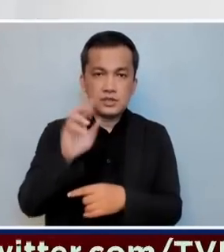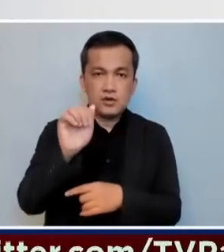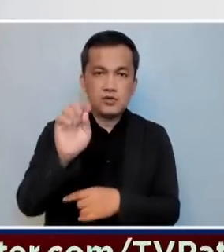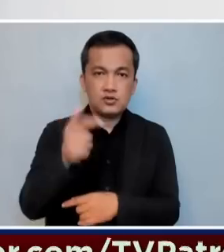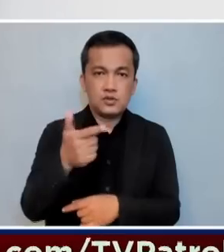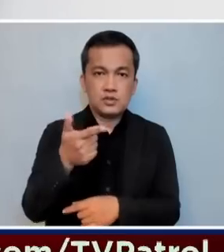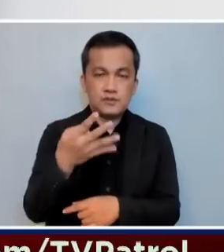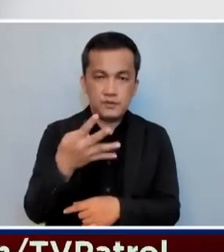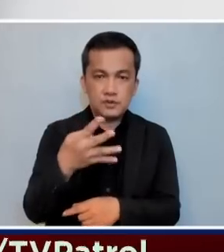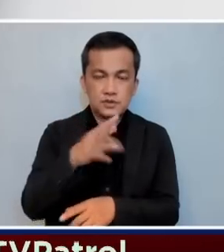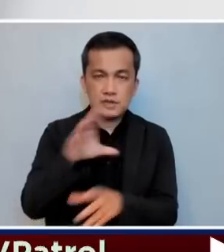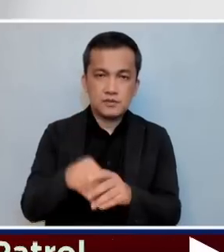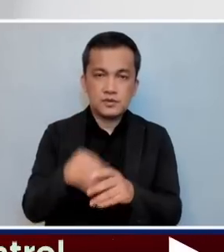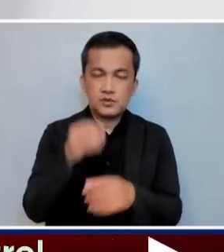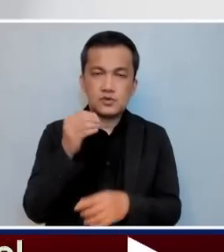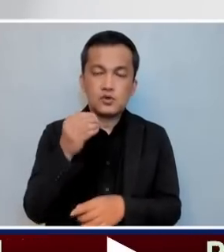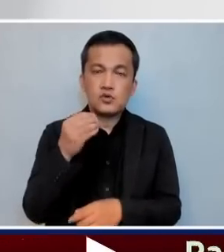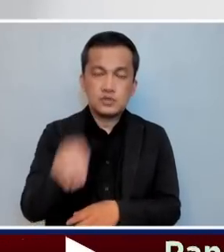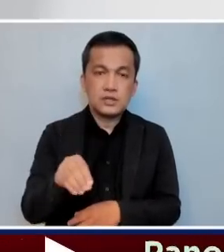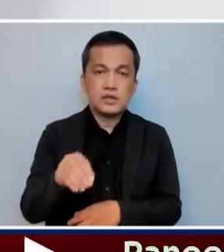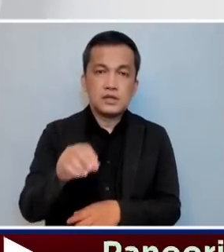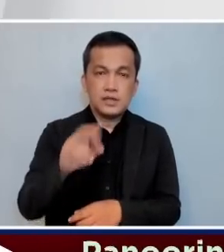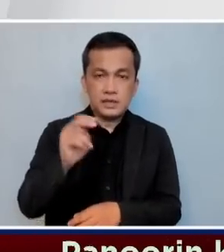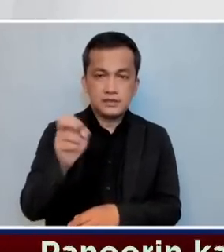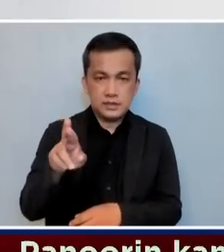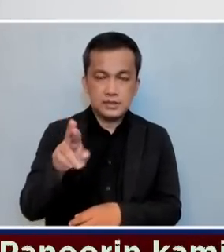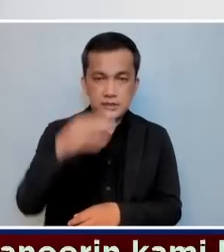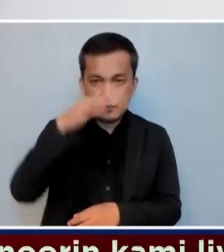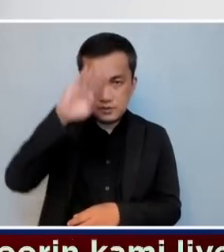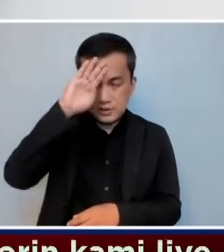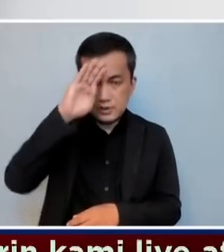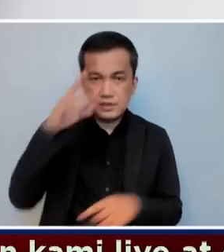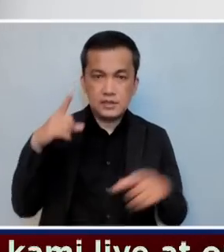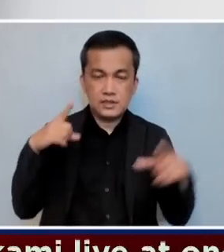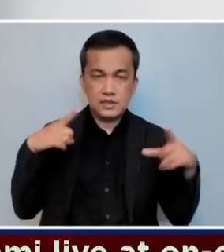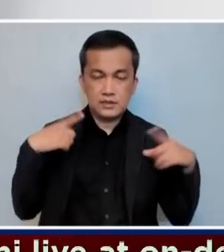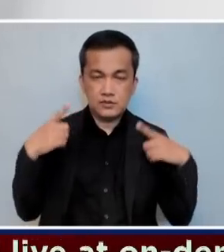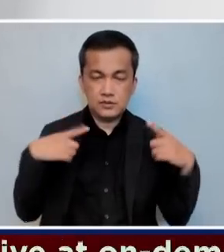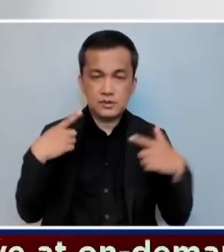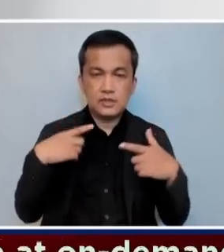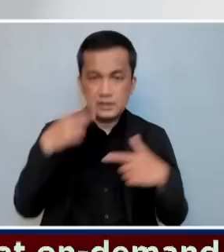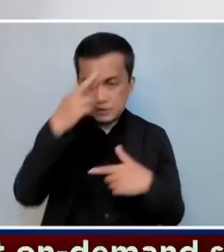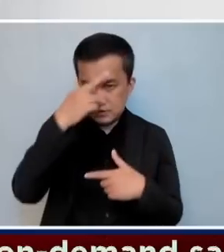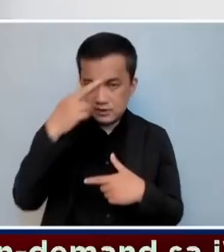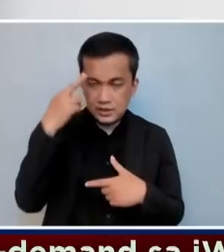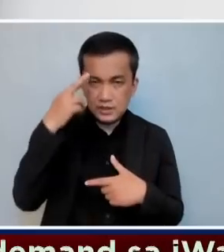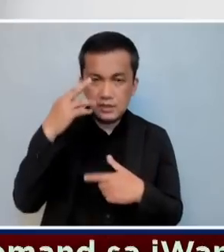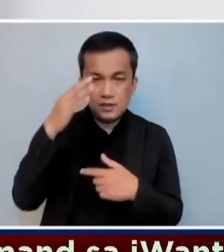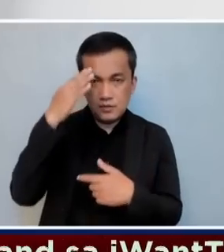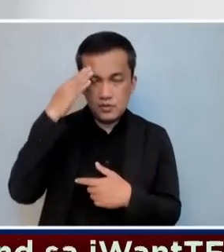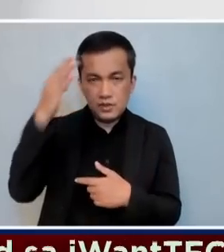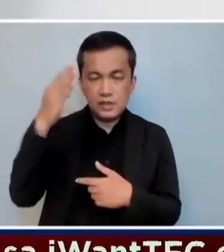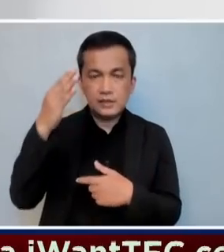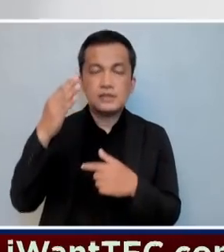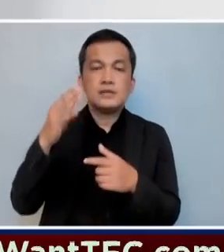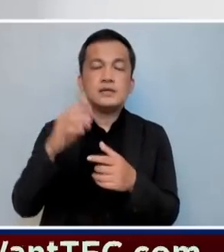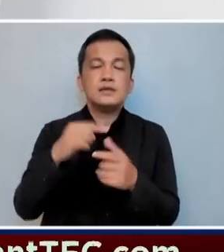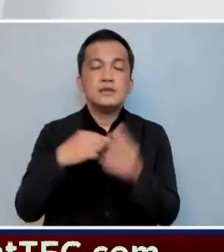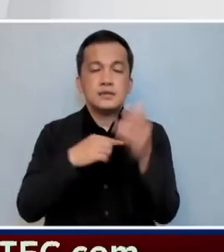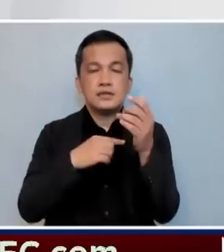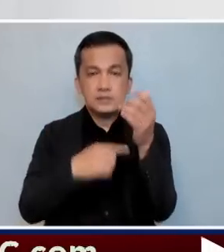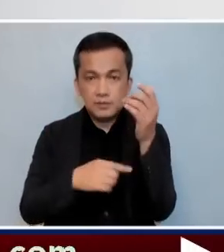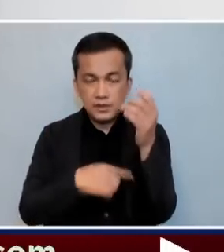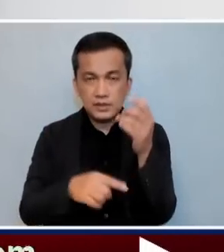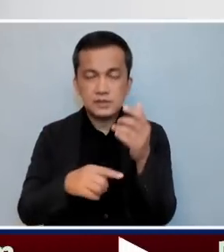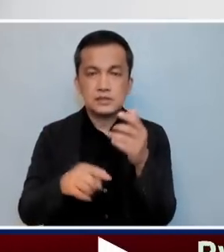ito ang National Capital Region, Cavite, Laguna, Rizal, Bulacan, Zambales at Bataan dahil sa